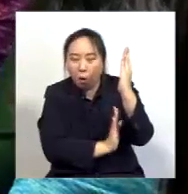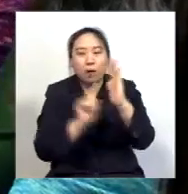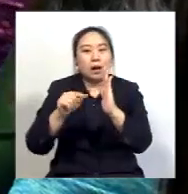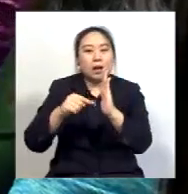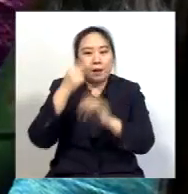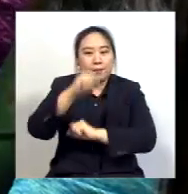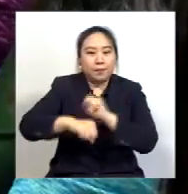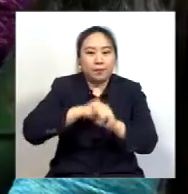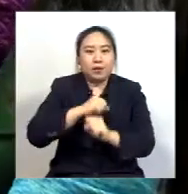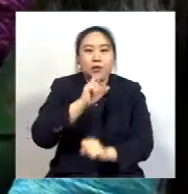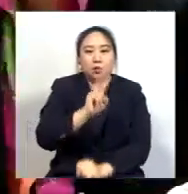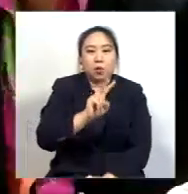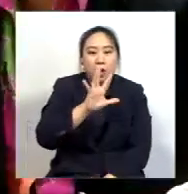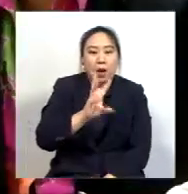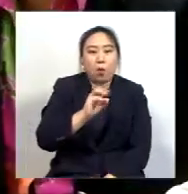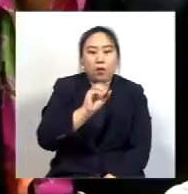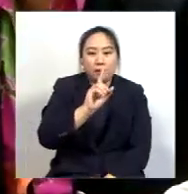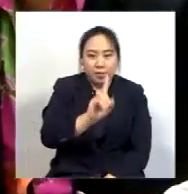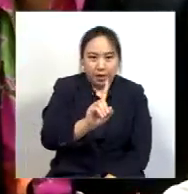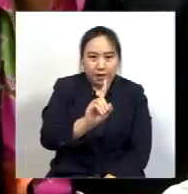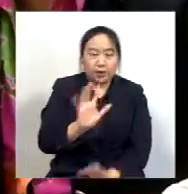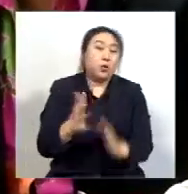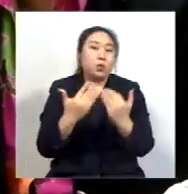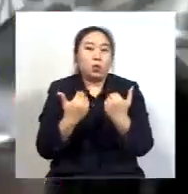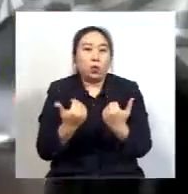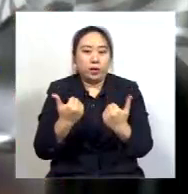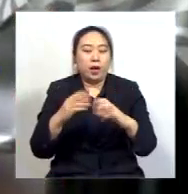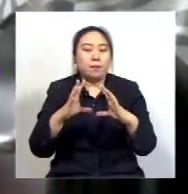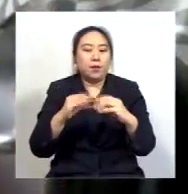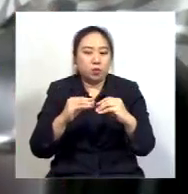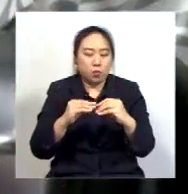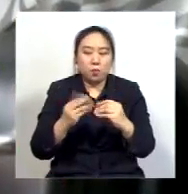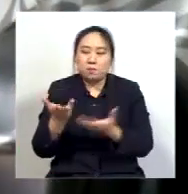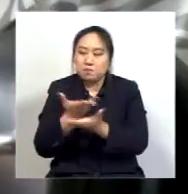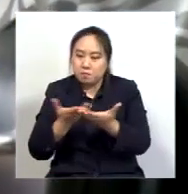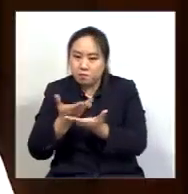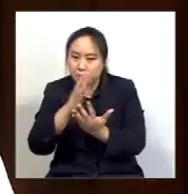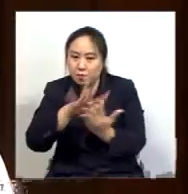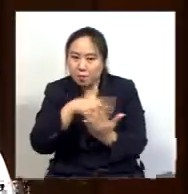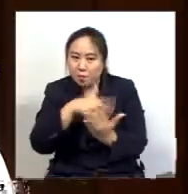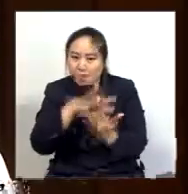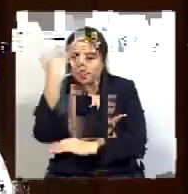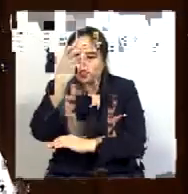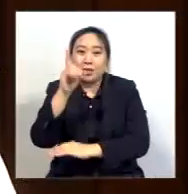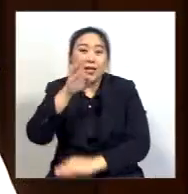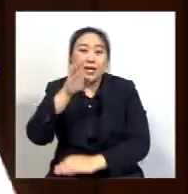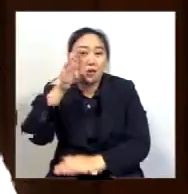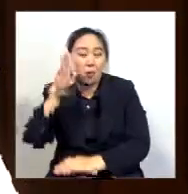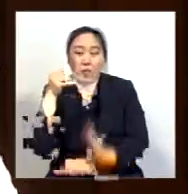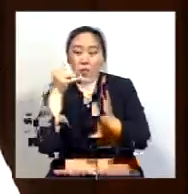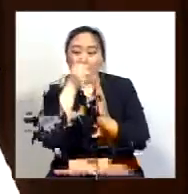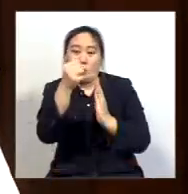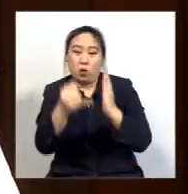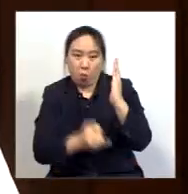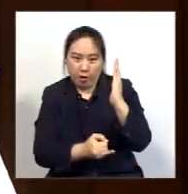ต่ปี2561ค่ะล่าสุดได้มีการประชุมนำเสนอแผนทีวีดิจิทัลภูมิภาคโดยมีพลโ